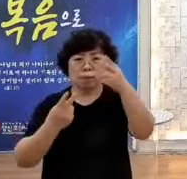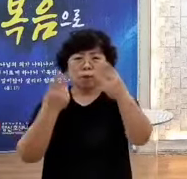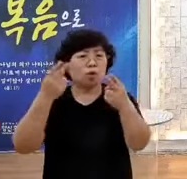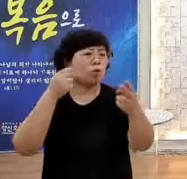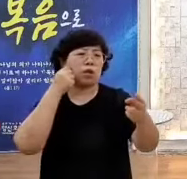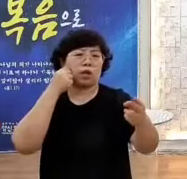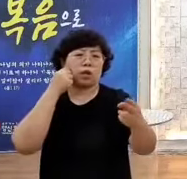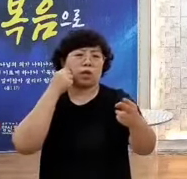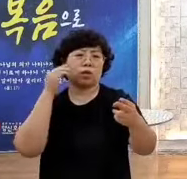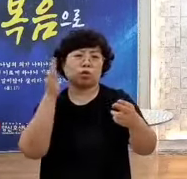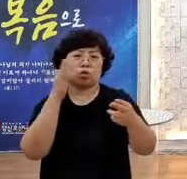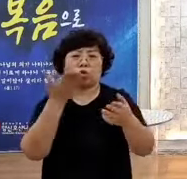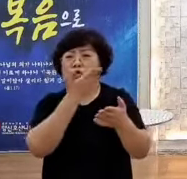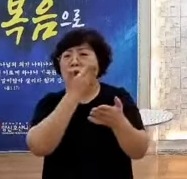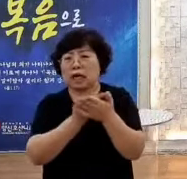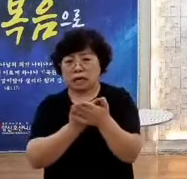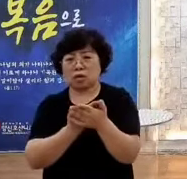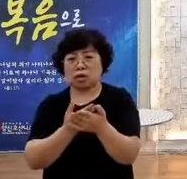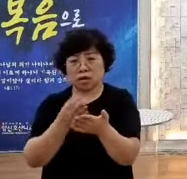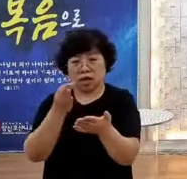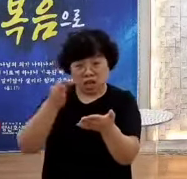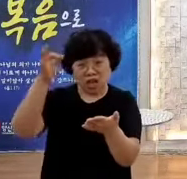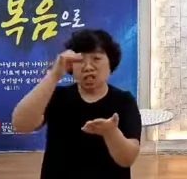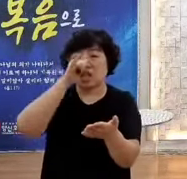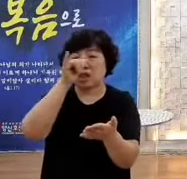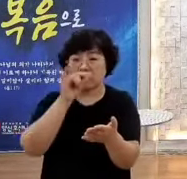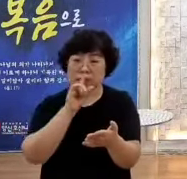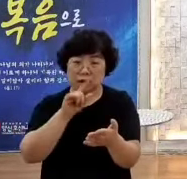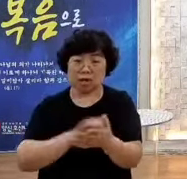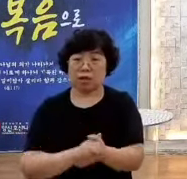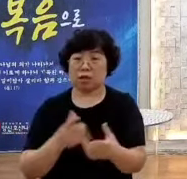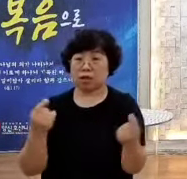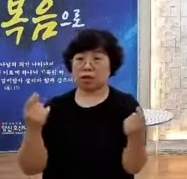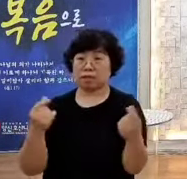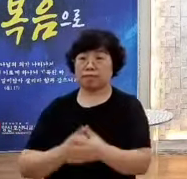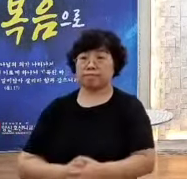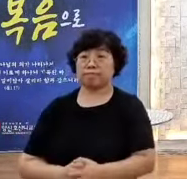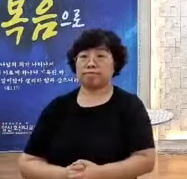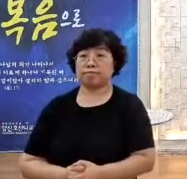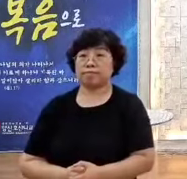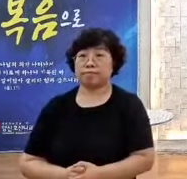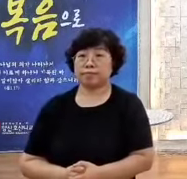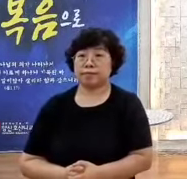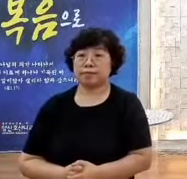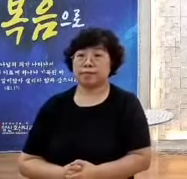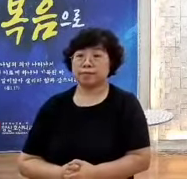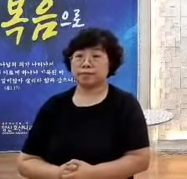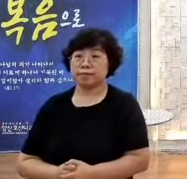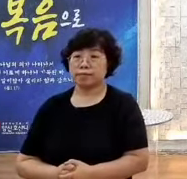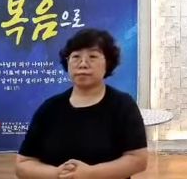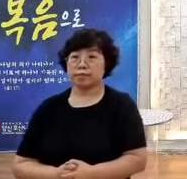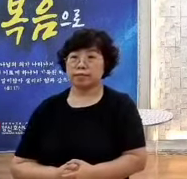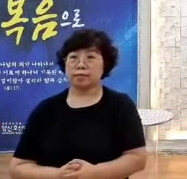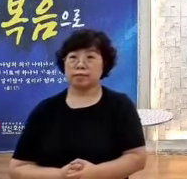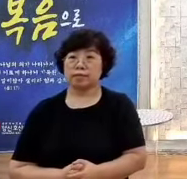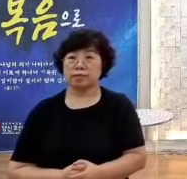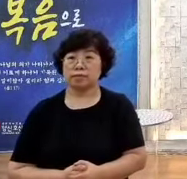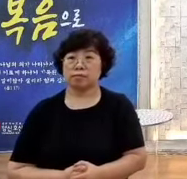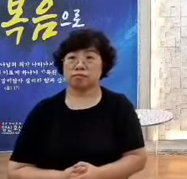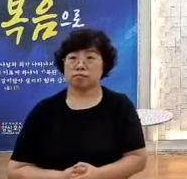못하겠느냐. 이 말이에요. 아까 그 골로새서 말씀을 더 확대해서 설명하고 있는 이야기라. 그러니까